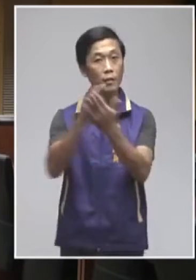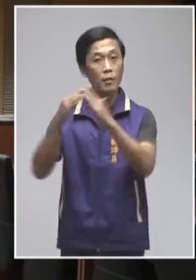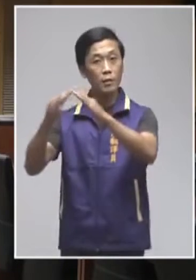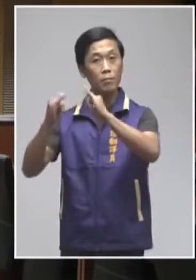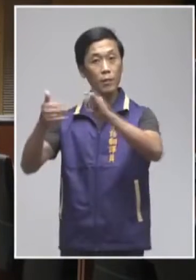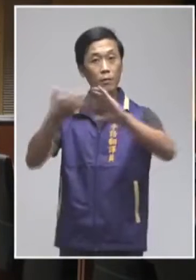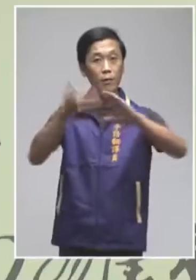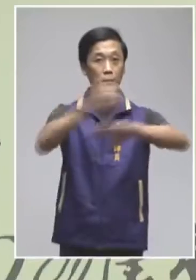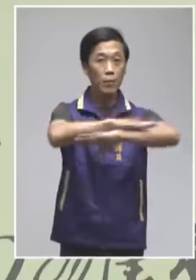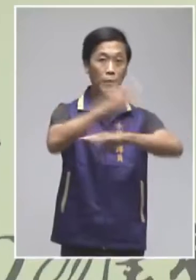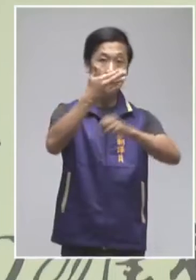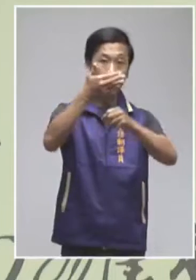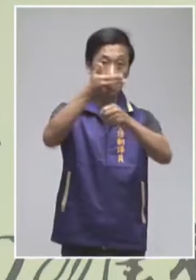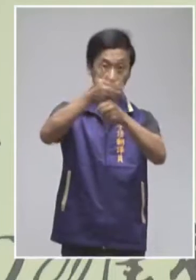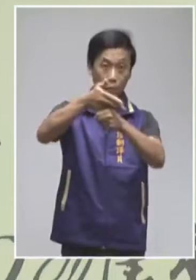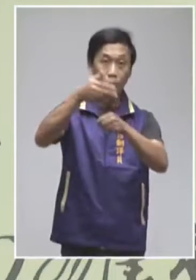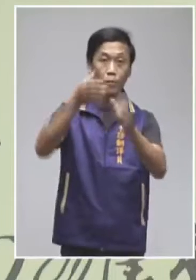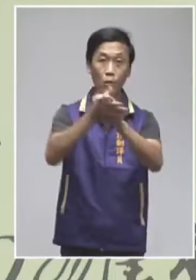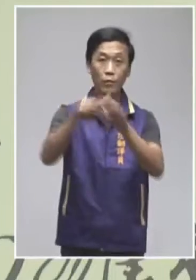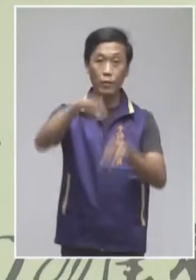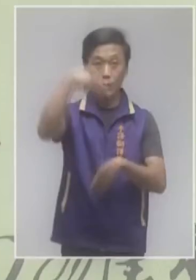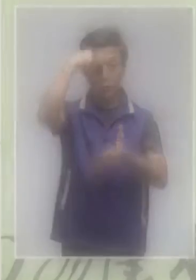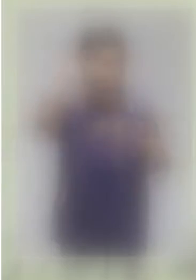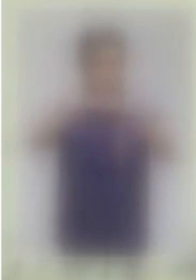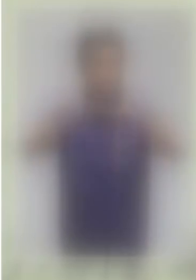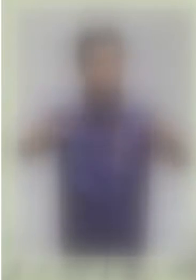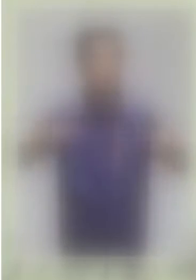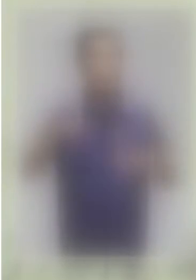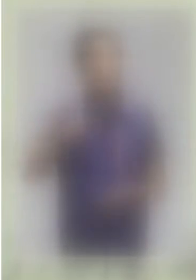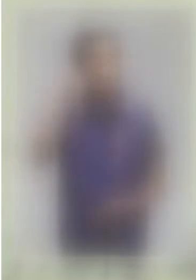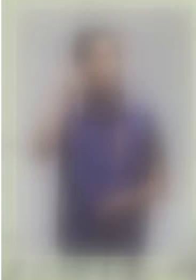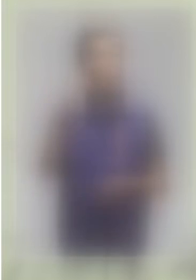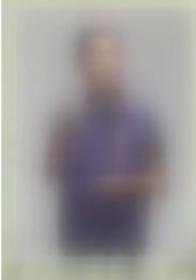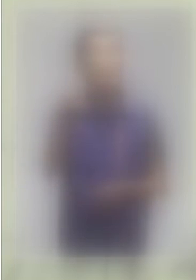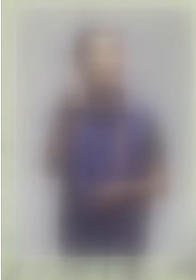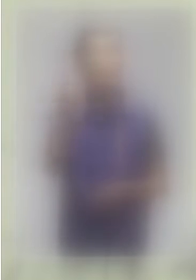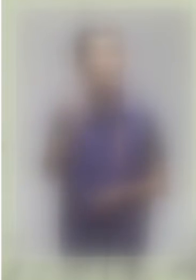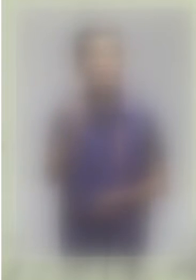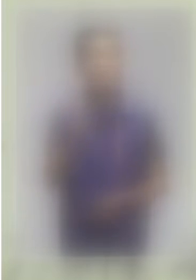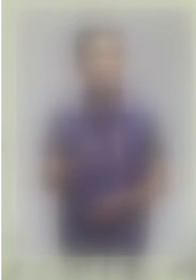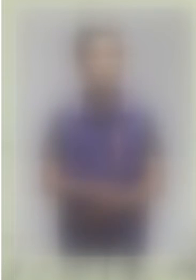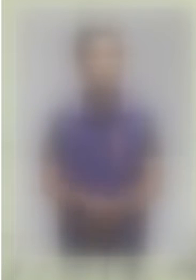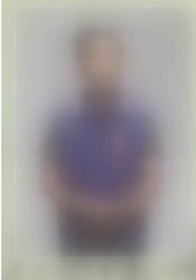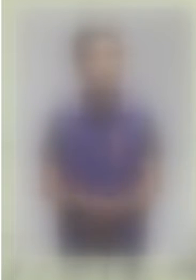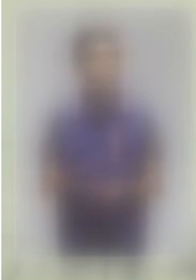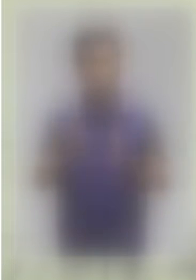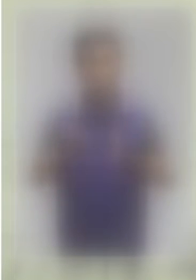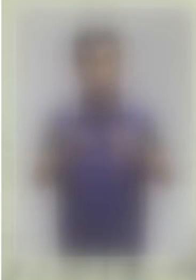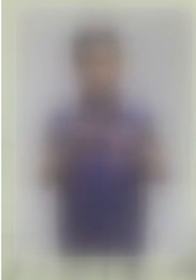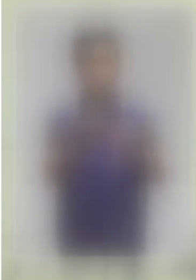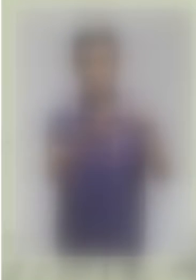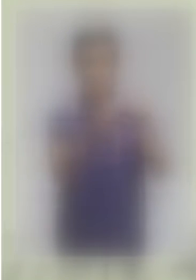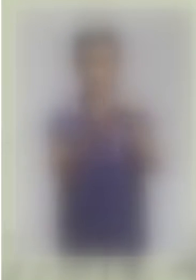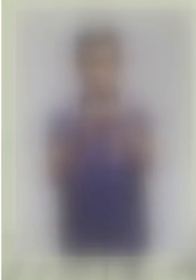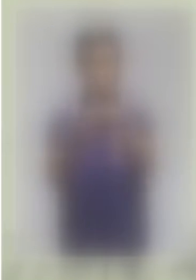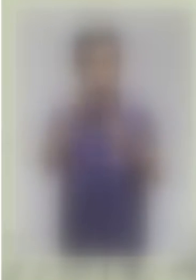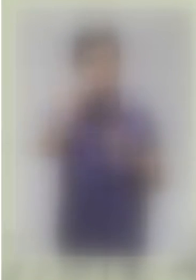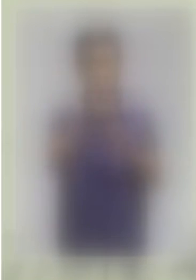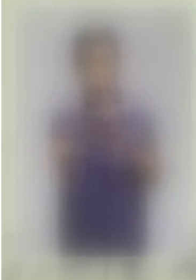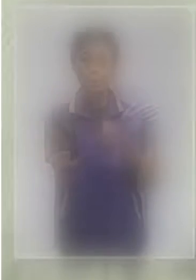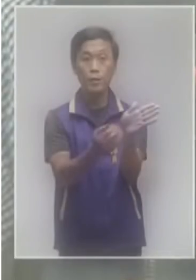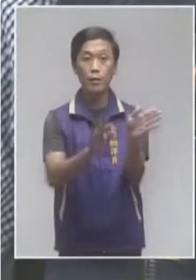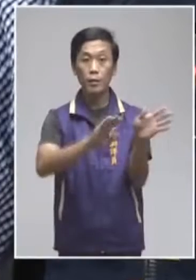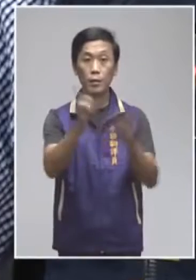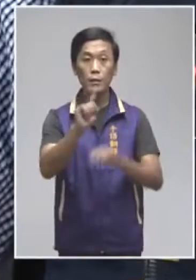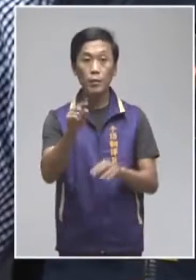高雄市7月7号新增确诊个案共3437例，从每日的个案数来看，到了周二都是当周最高，但